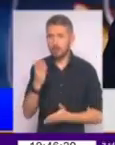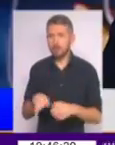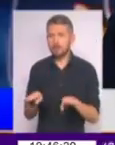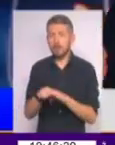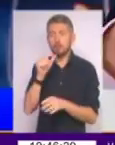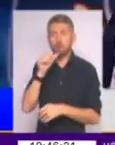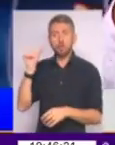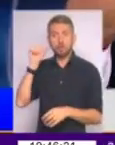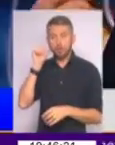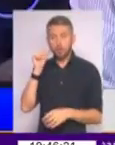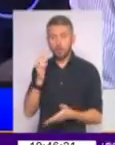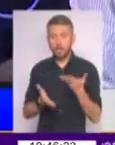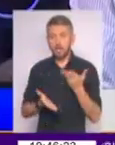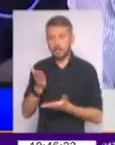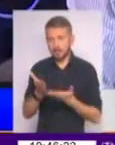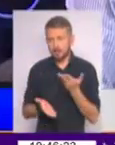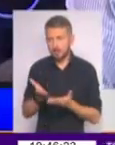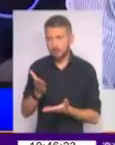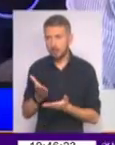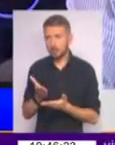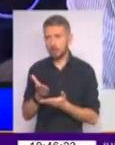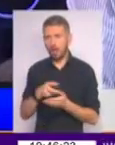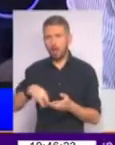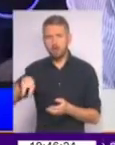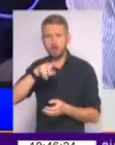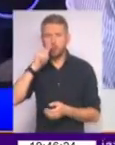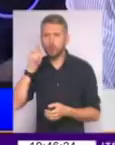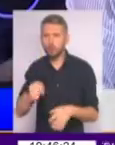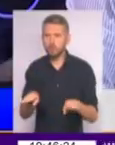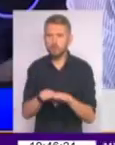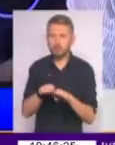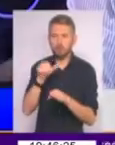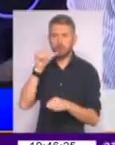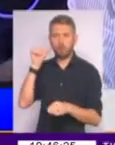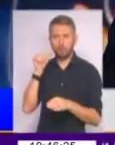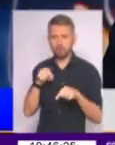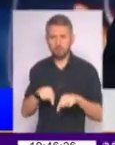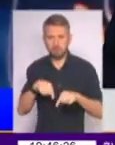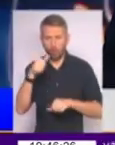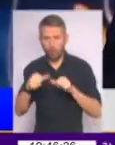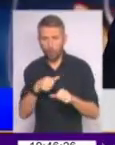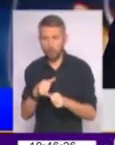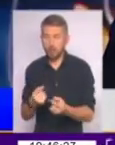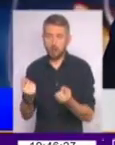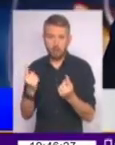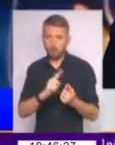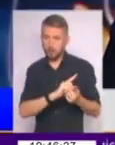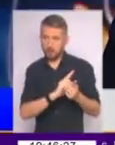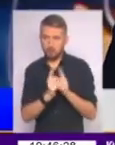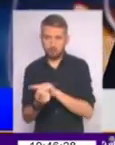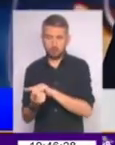прошлий год, якщо обійти Україну і сравнити прошлий і сьогоднішній, воно колосальна